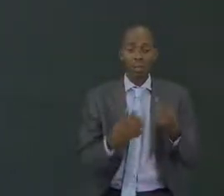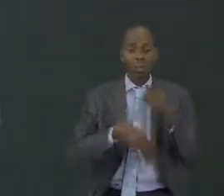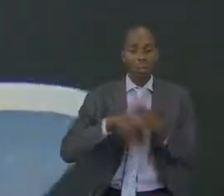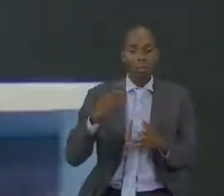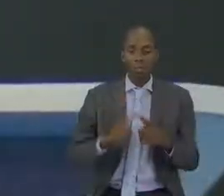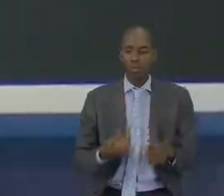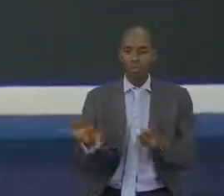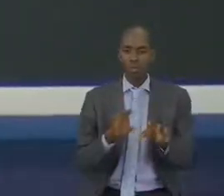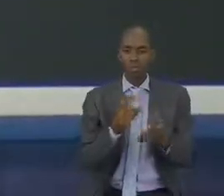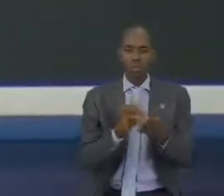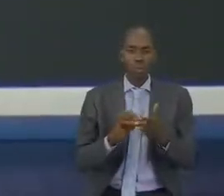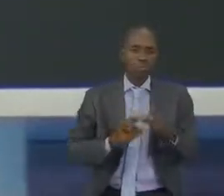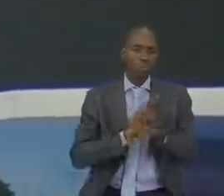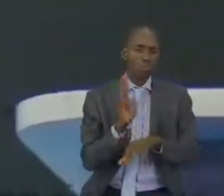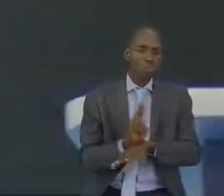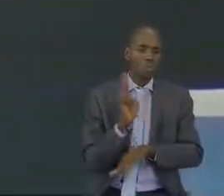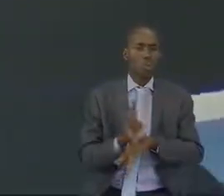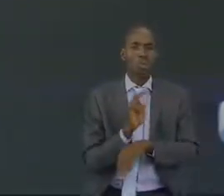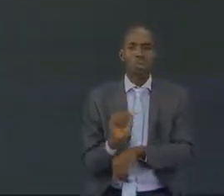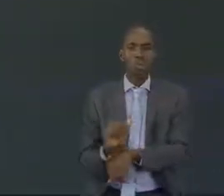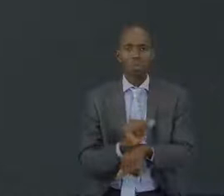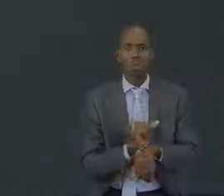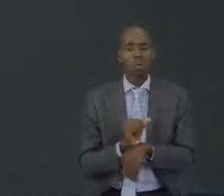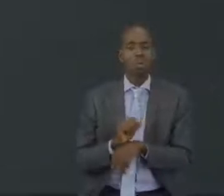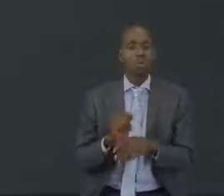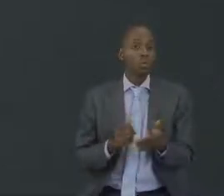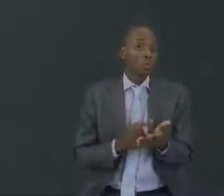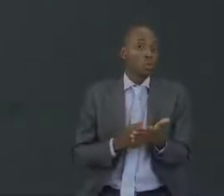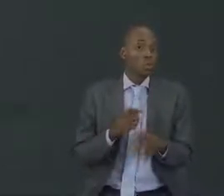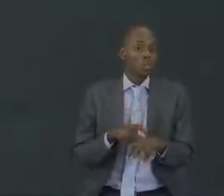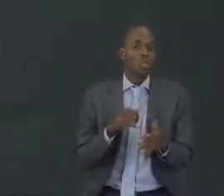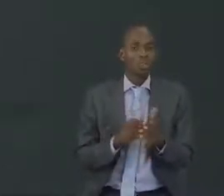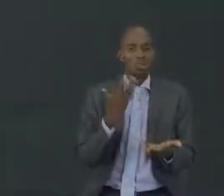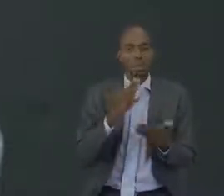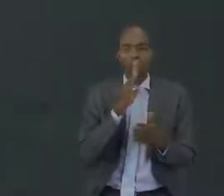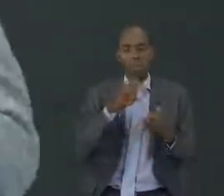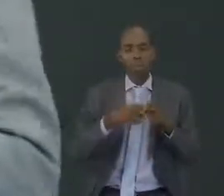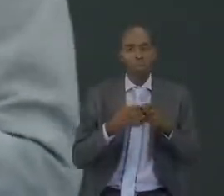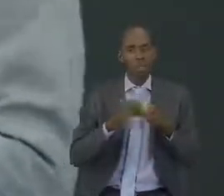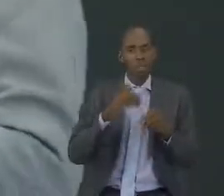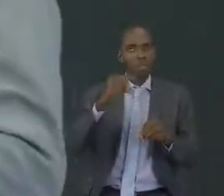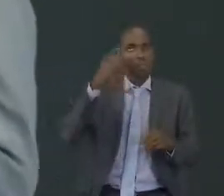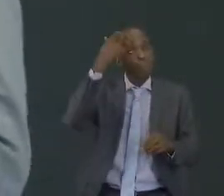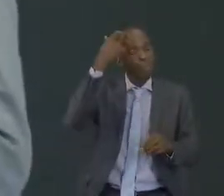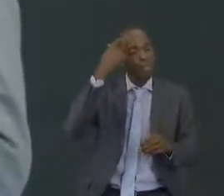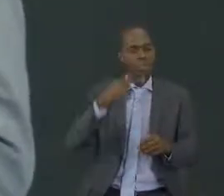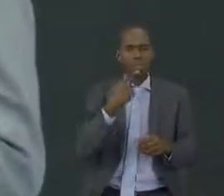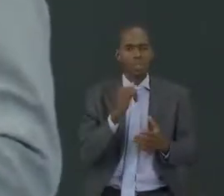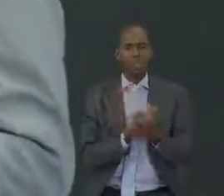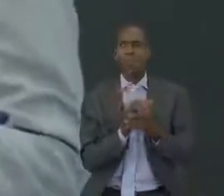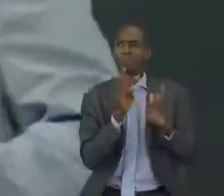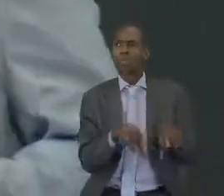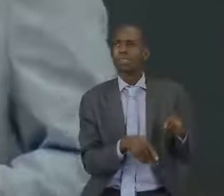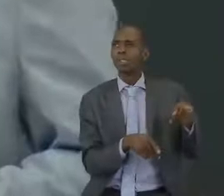activités normales. Parfois, c'est un problème de cerveau. Cet homme, il